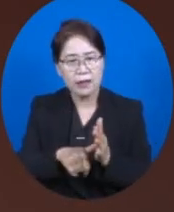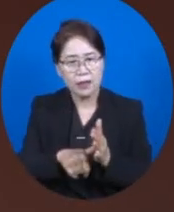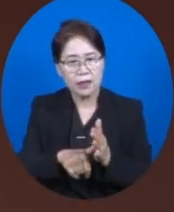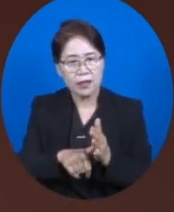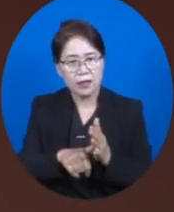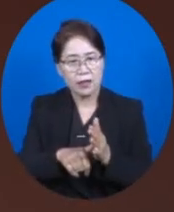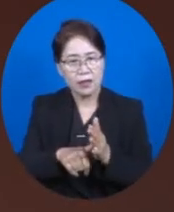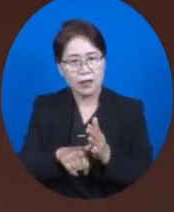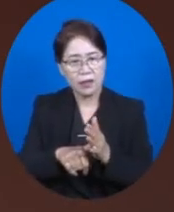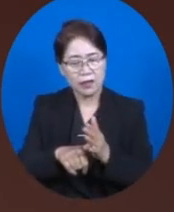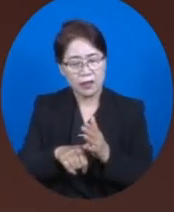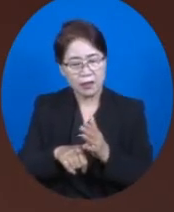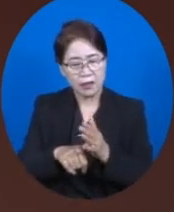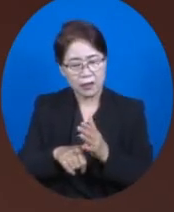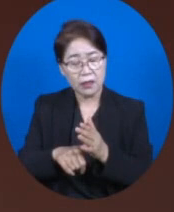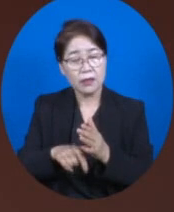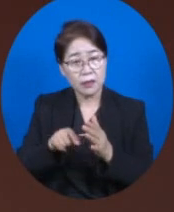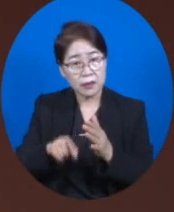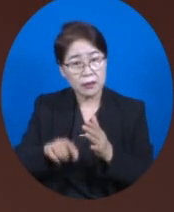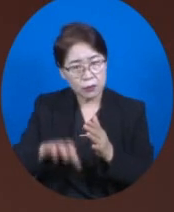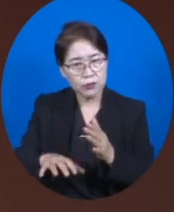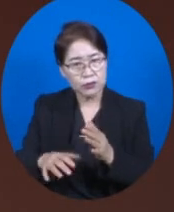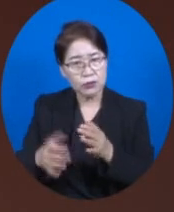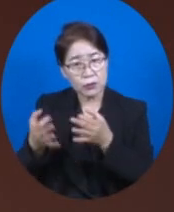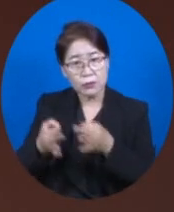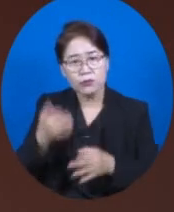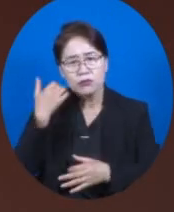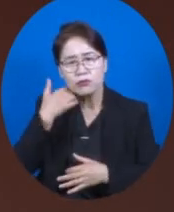그 역사의 현장을 바라보고 있었나요